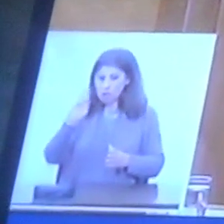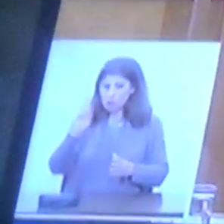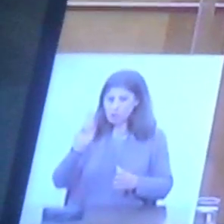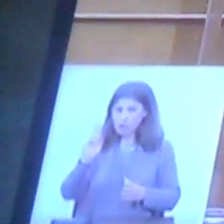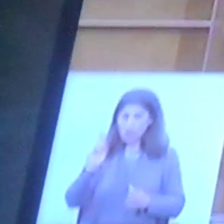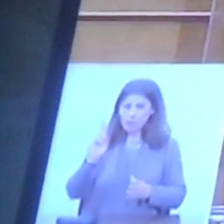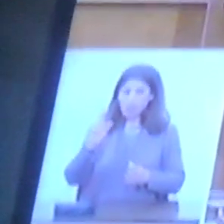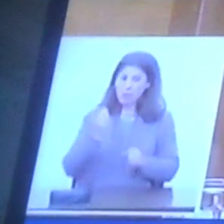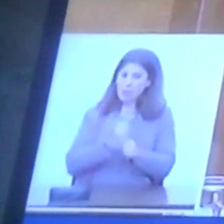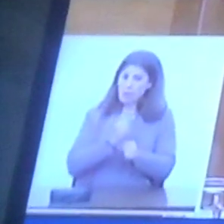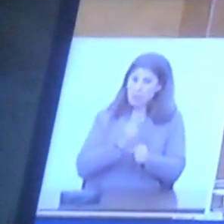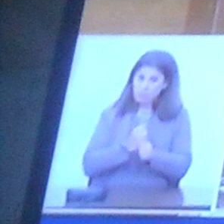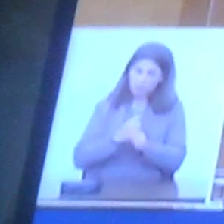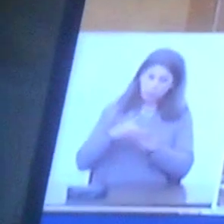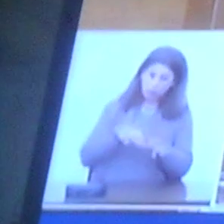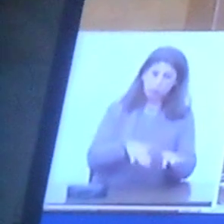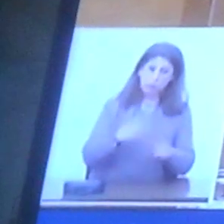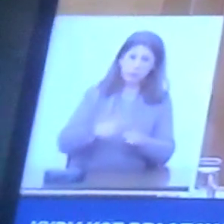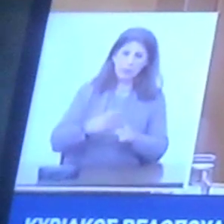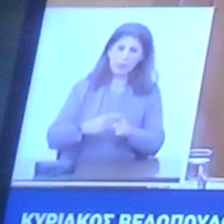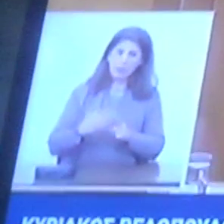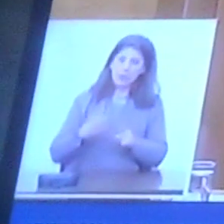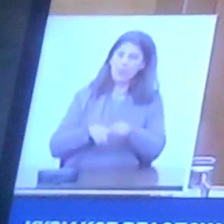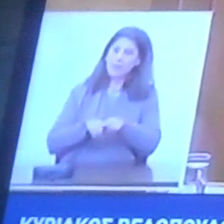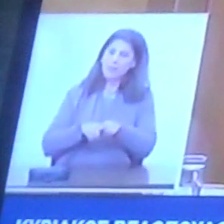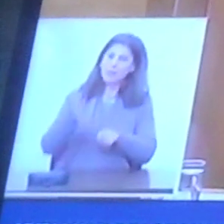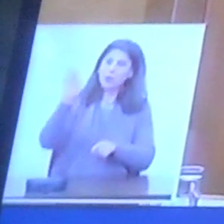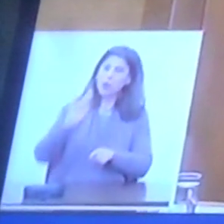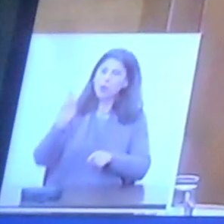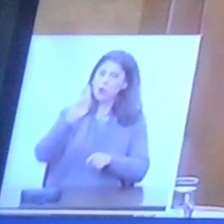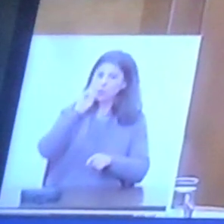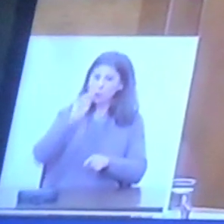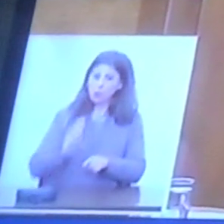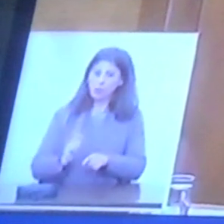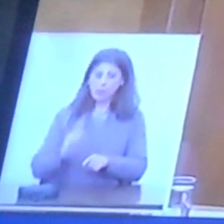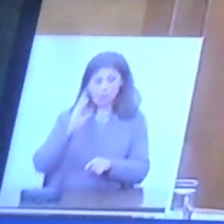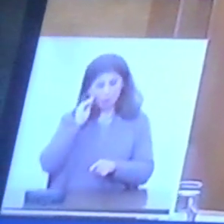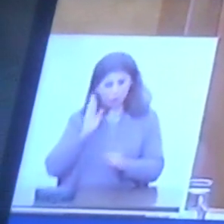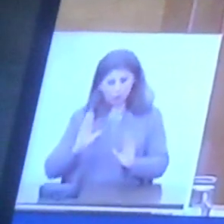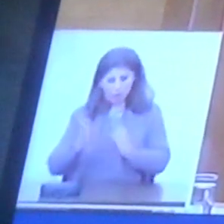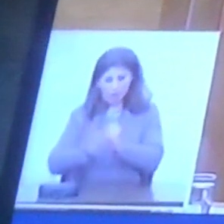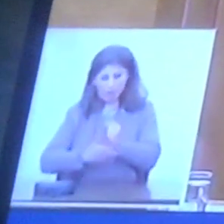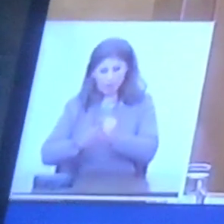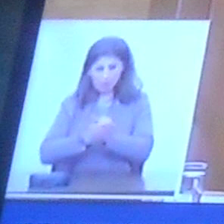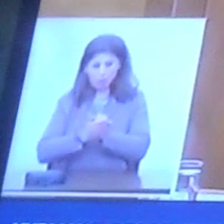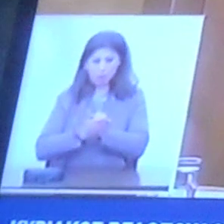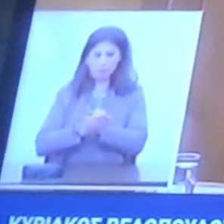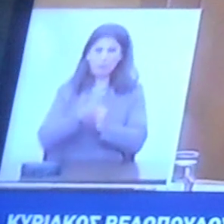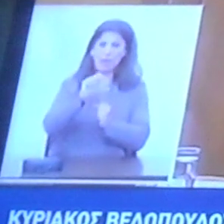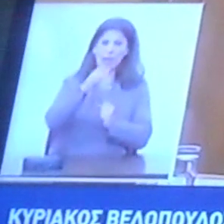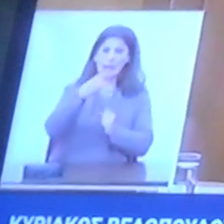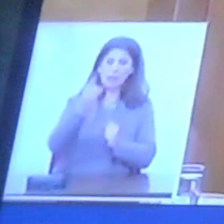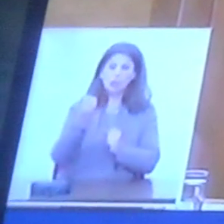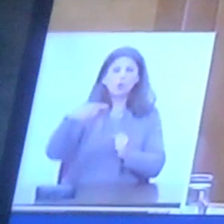επαγγελματική τομή στην Ελλάδα, εξαρτώνται άμεσα από Ρωσία και Ουκρανία. Ακούστε. Οι αγρότες βασίζονται στο άζωτο, στο φόσφορο και στο